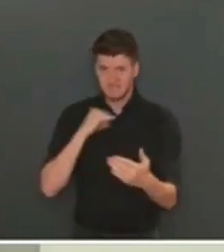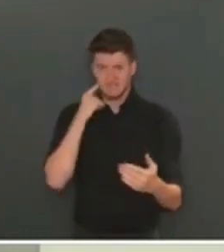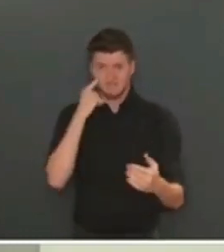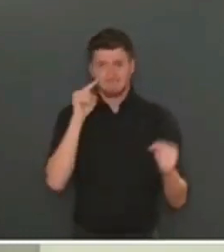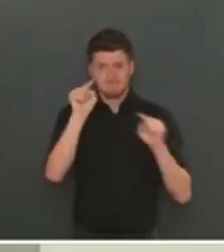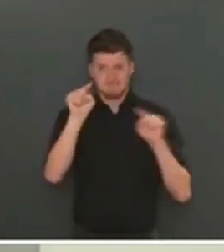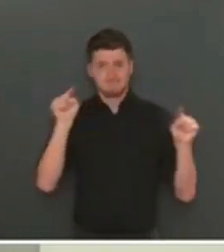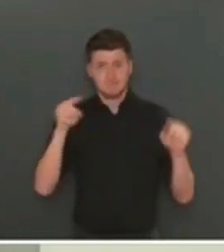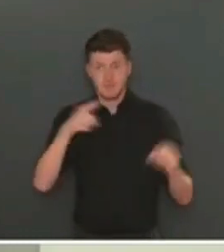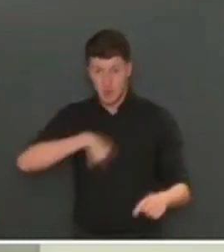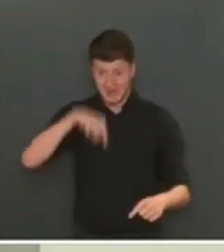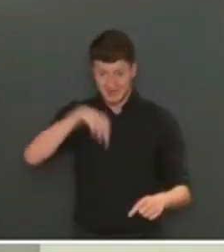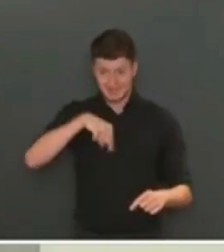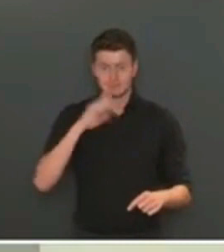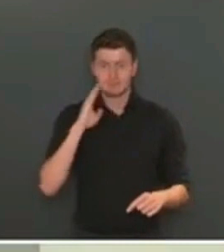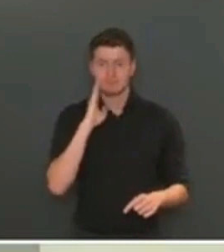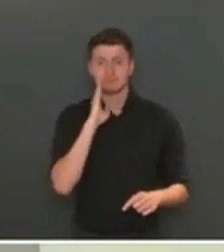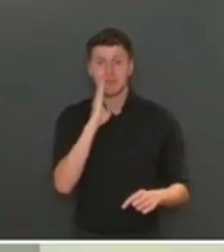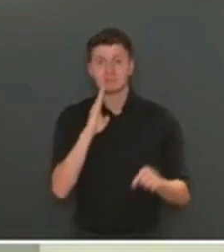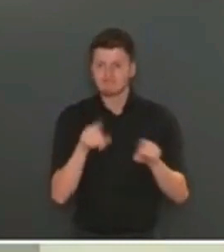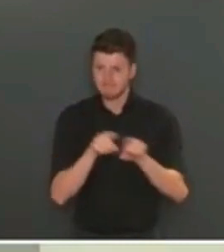المقبولة